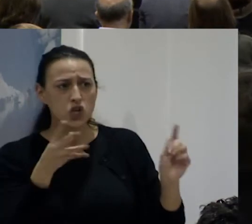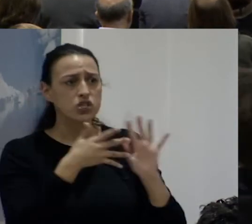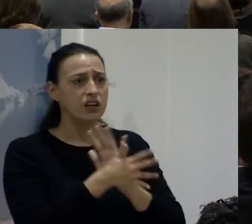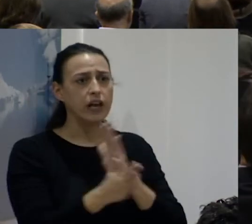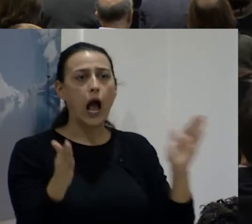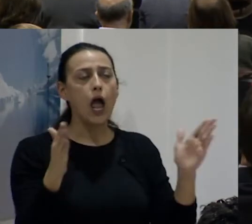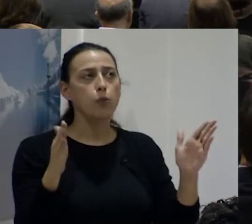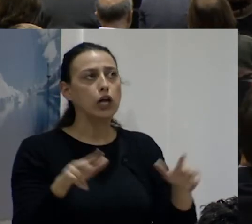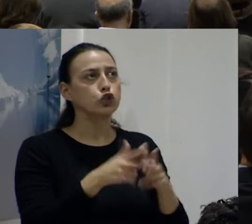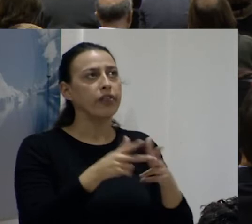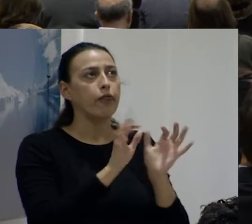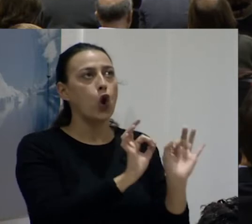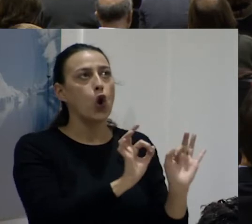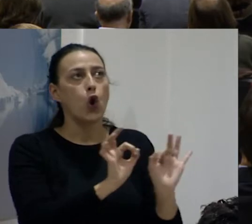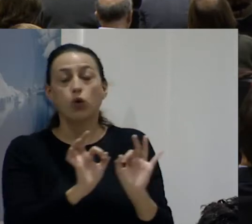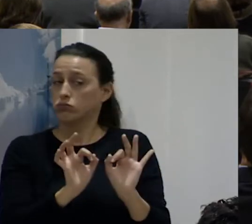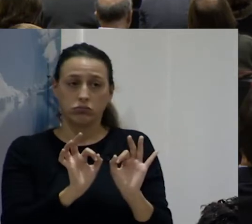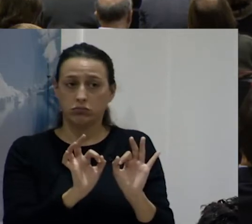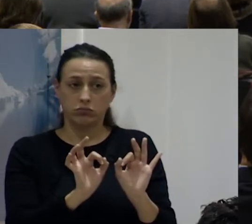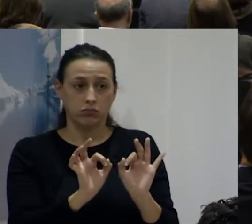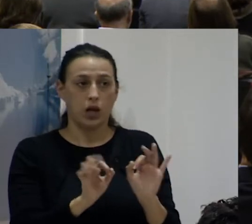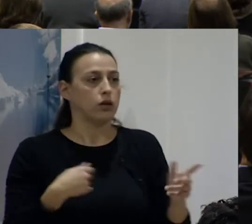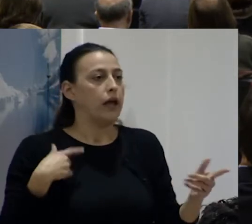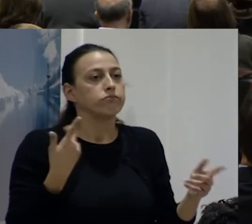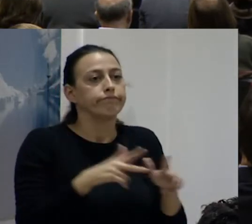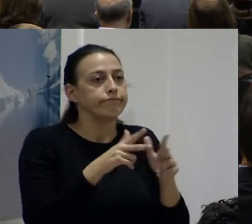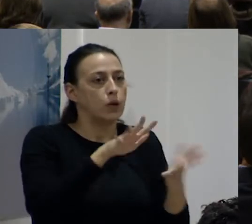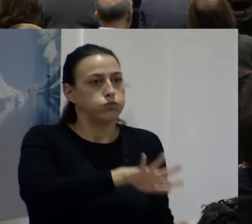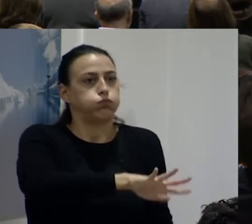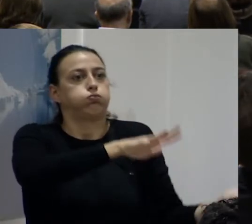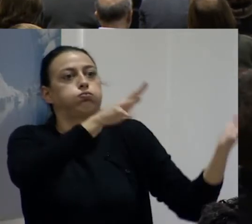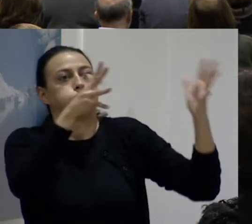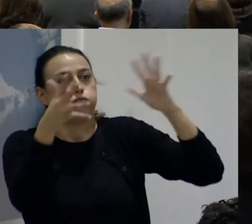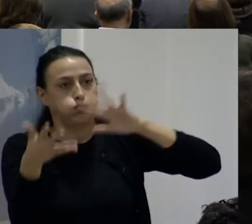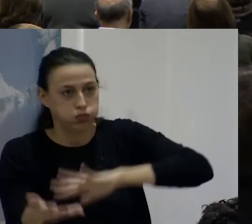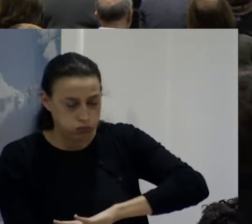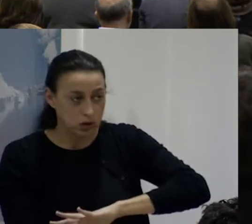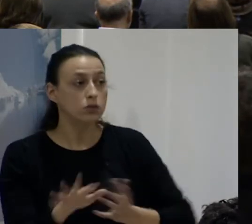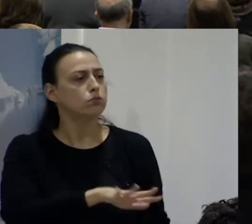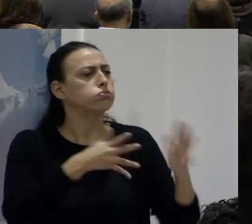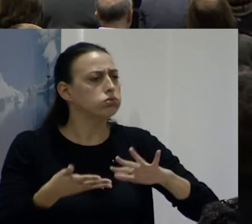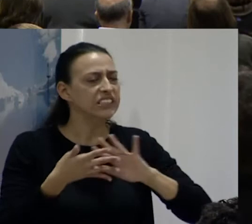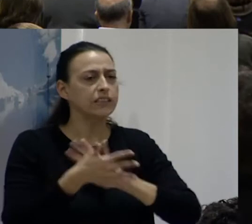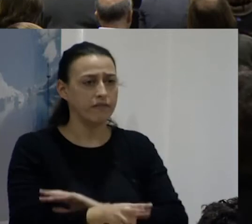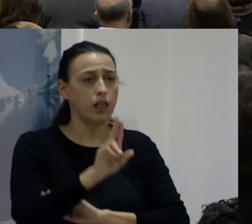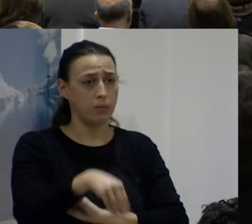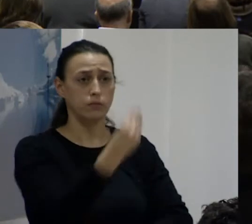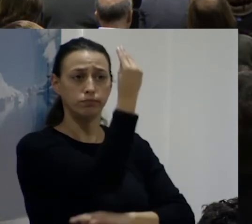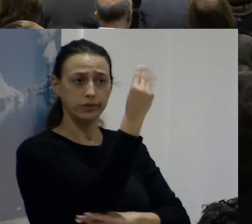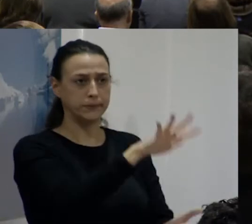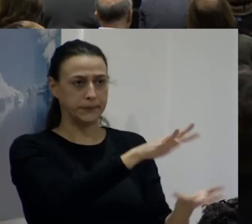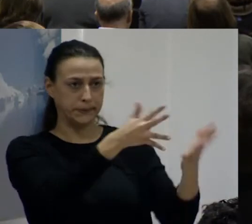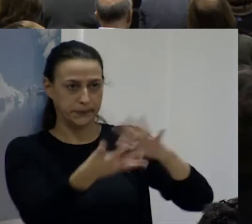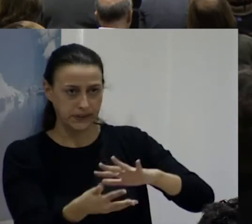republicanes, canviaren de manera significativa i aquests canvis, filtrats a través de la consciència de